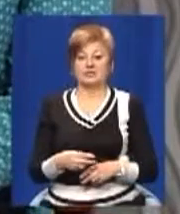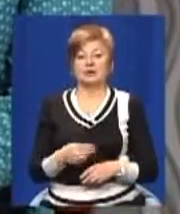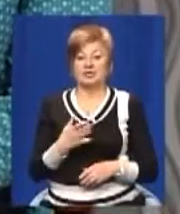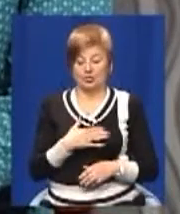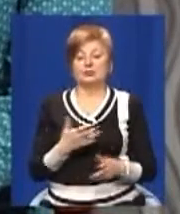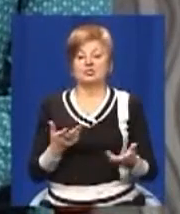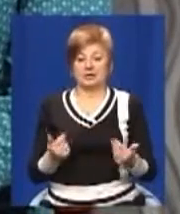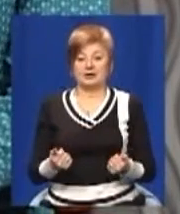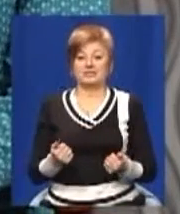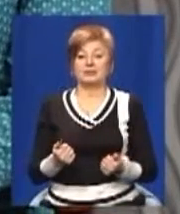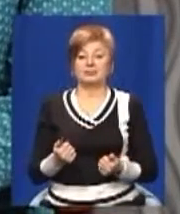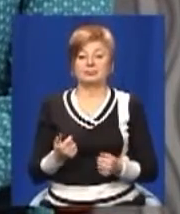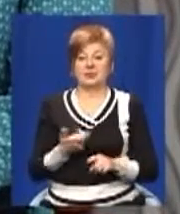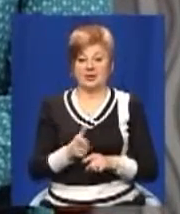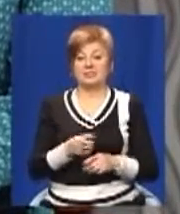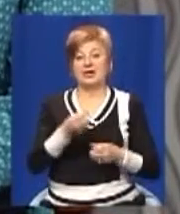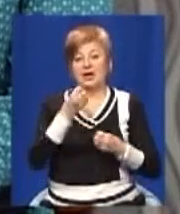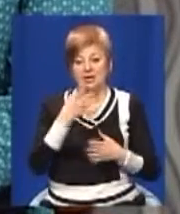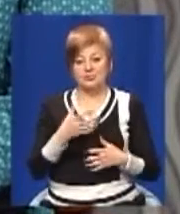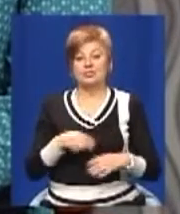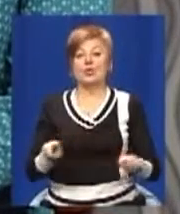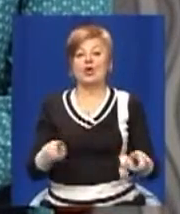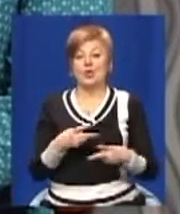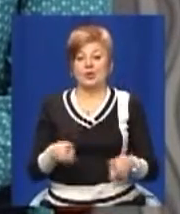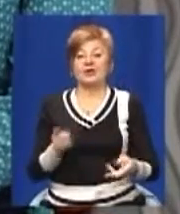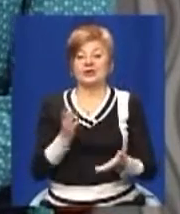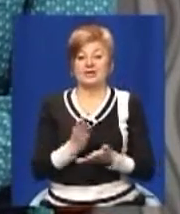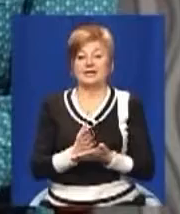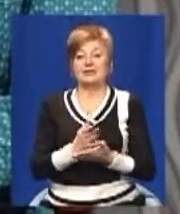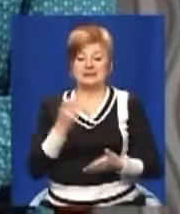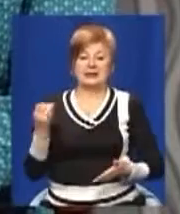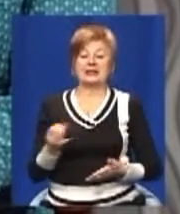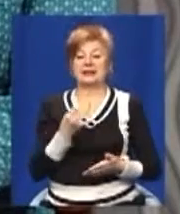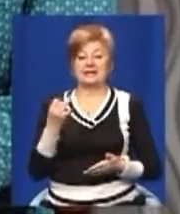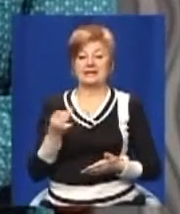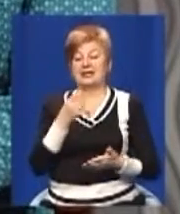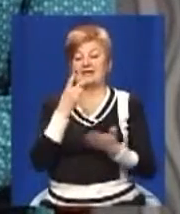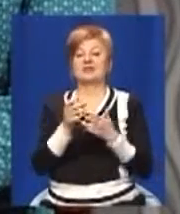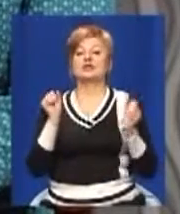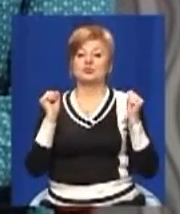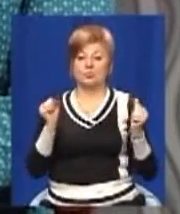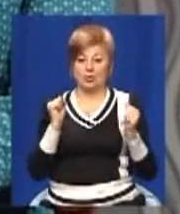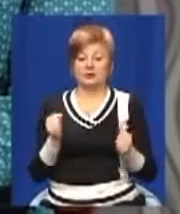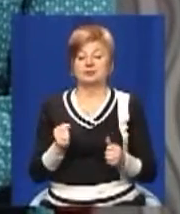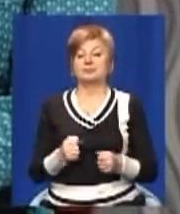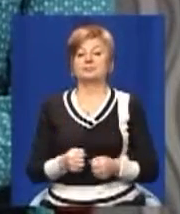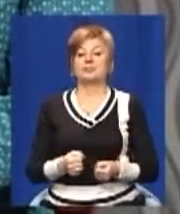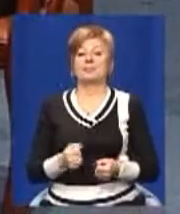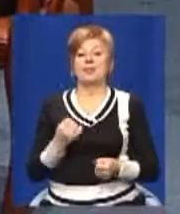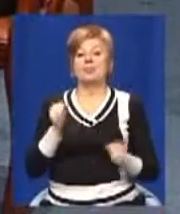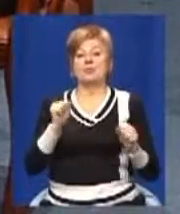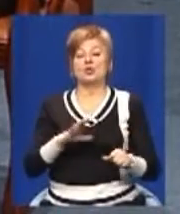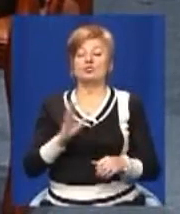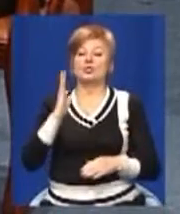любиш? Так. Ну, це дуже добре, адже хореографія також є дуже таки цікавим видом спорту і дуже гарним видом спорту. Так. І,